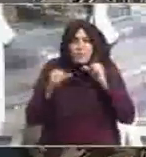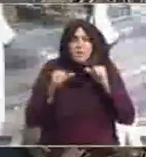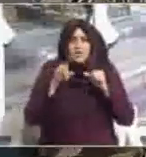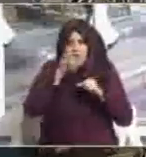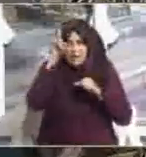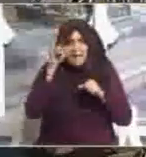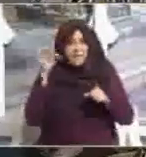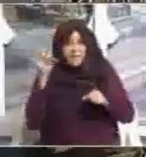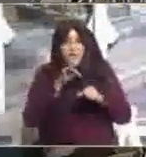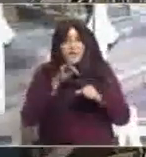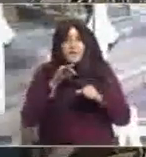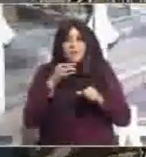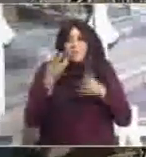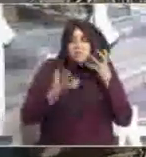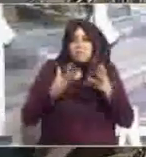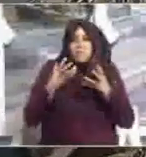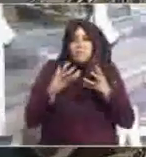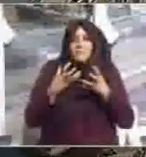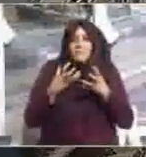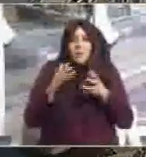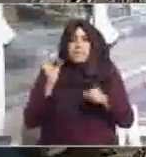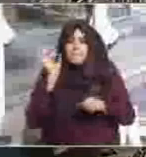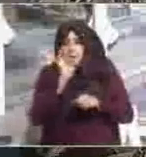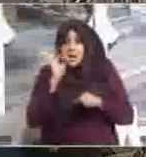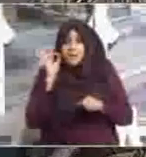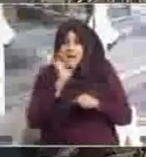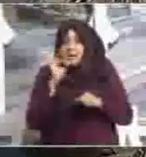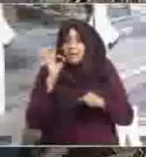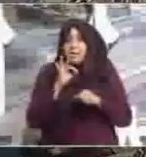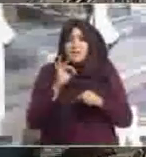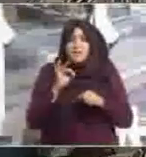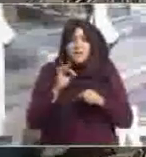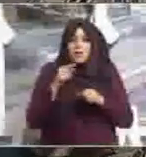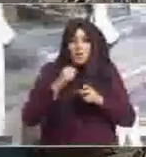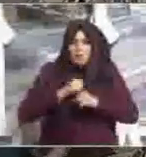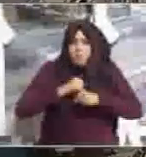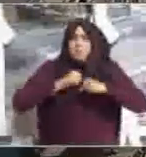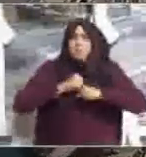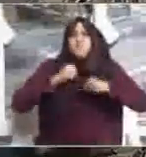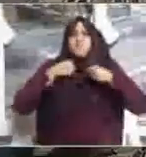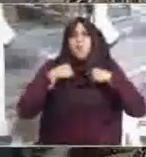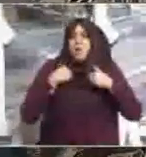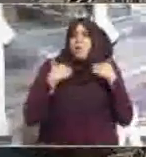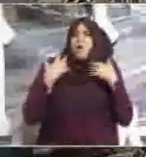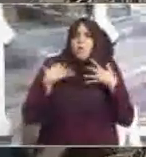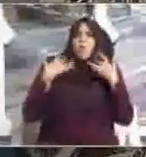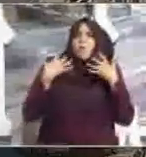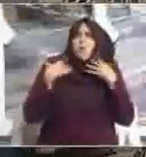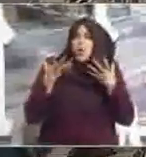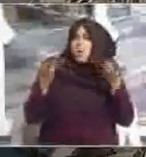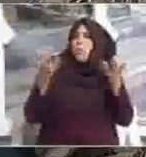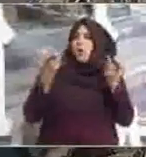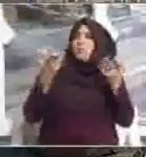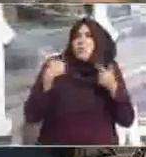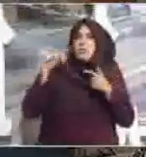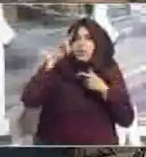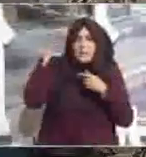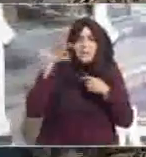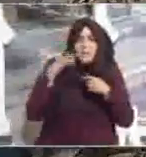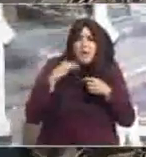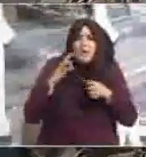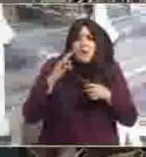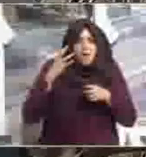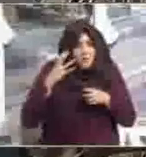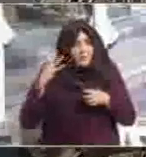الشيطان اللي كان بمعنى انه دائما يعني يوسوس له وينفخ فيه يقول له كيف كذا وكيف كذا وكيف كذا، ولكن